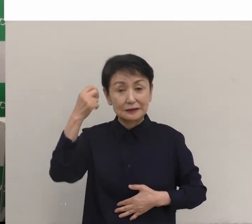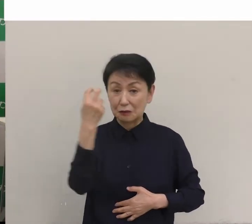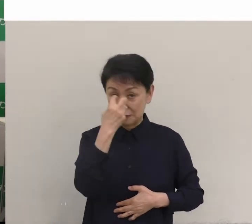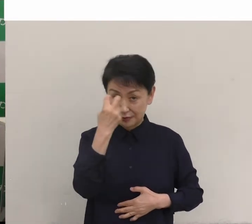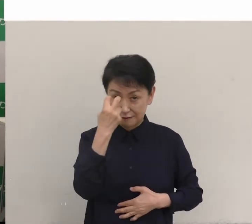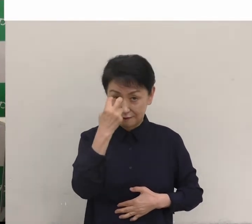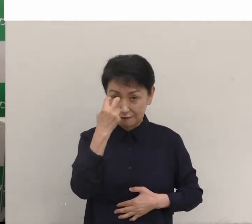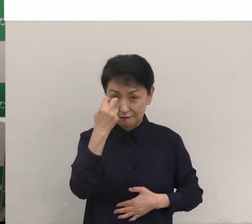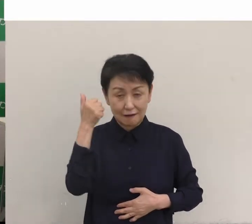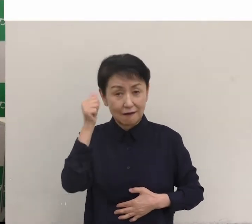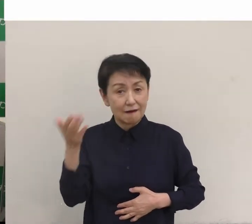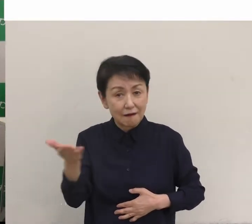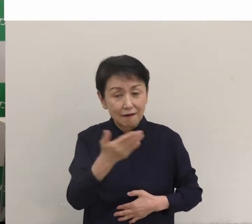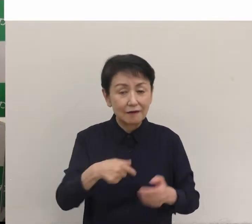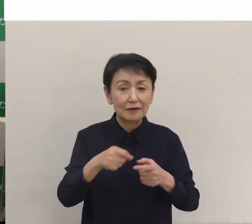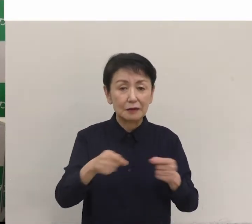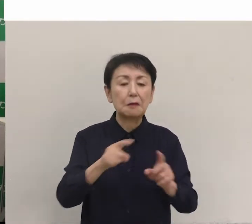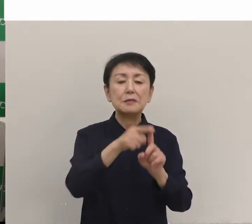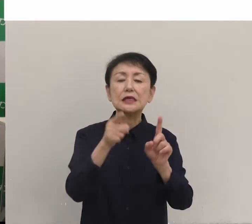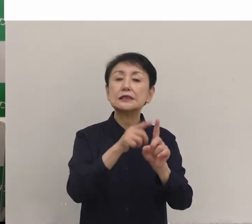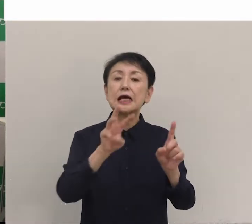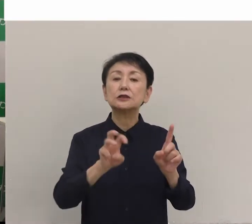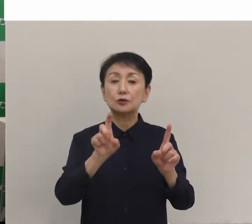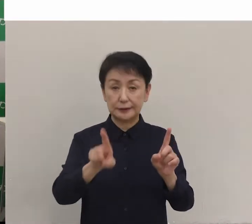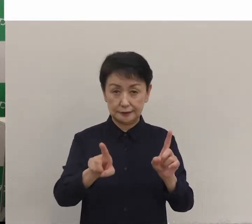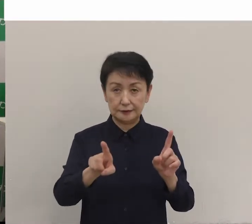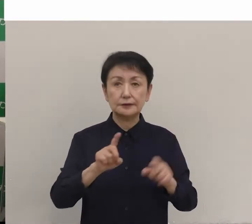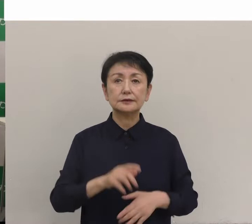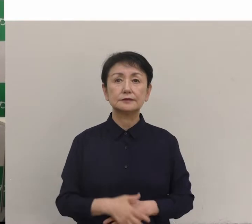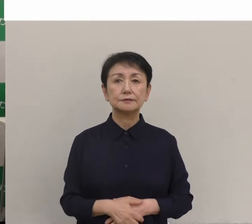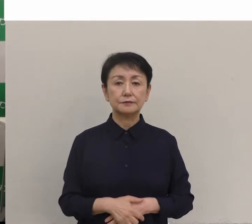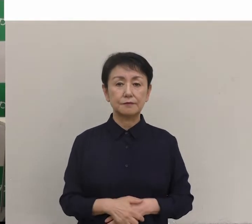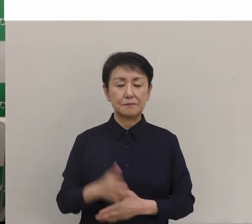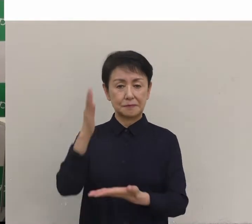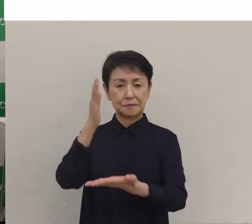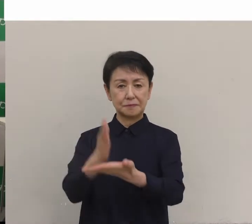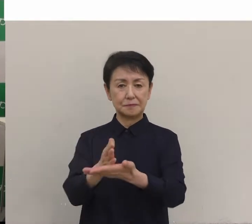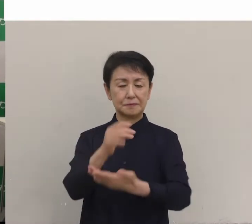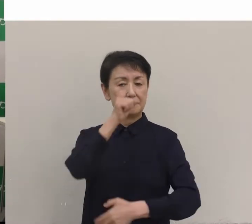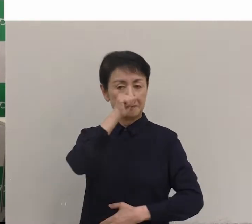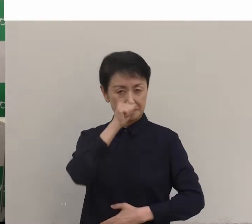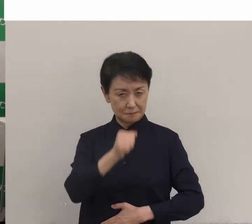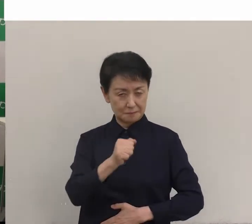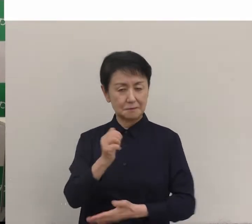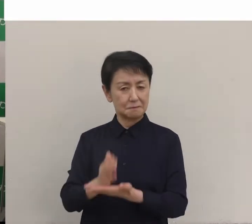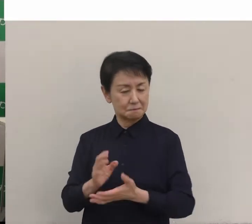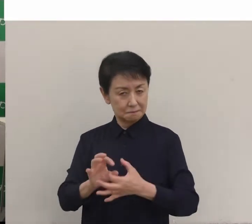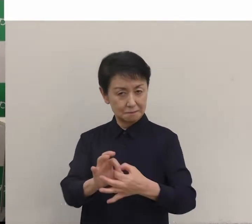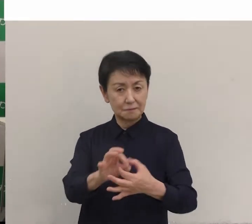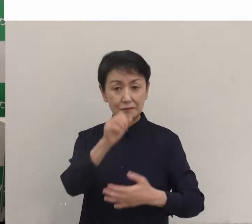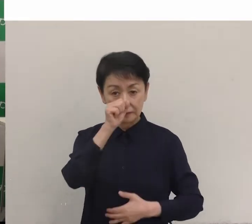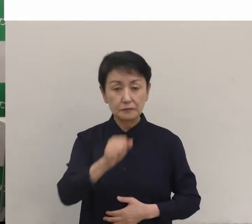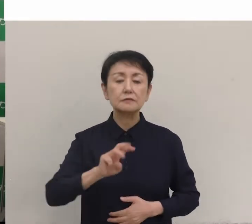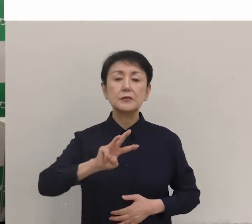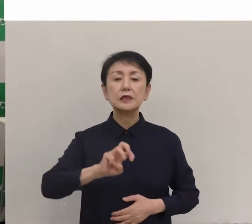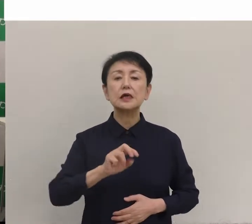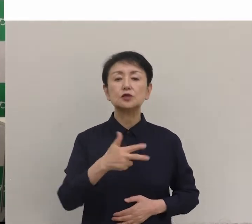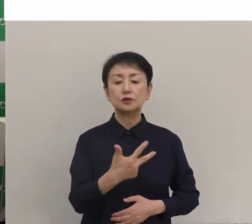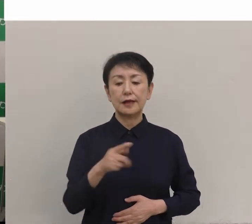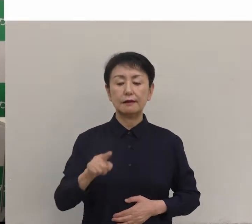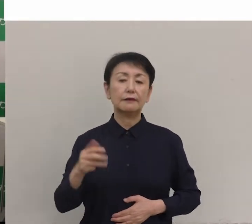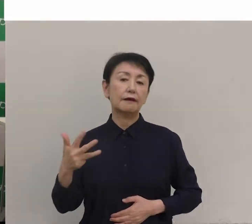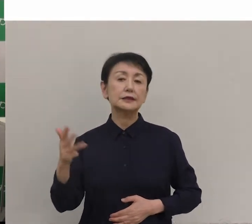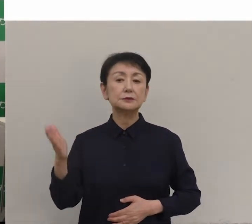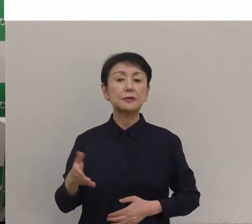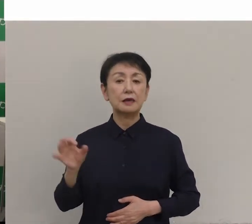では31ページになりますが、停止しておいた方が良いという回答が 37.8%